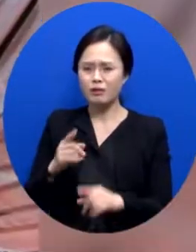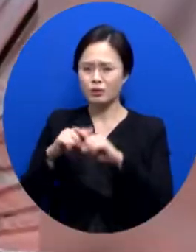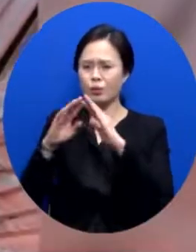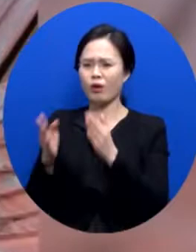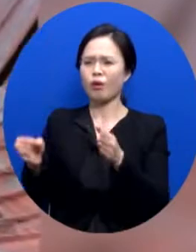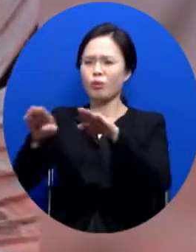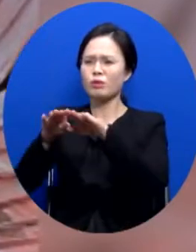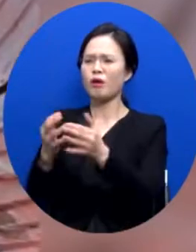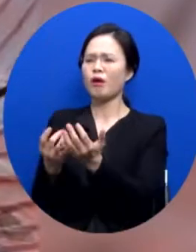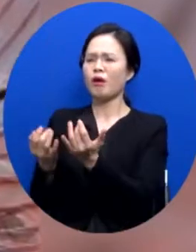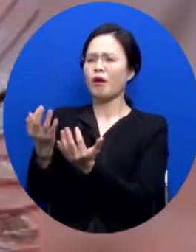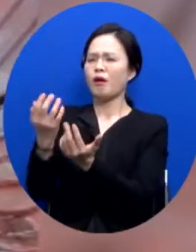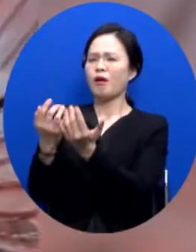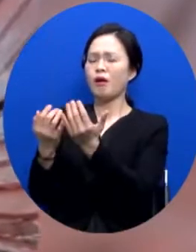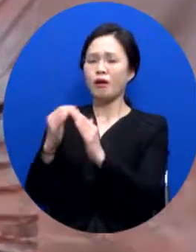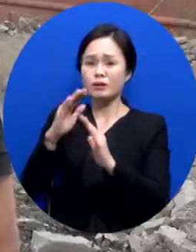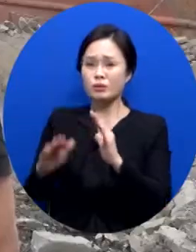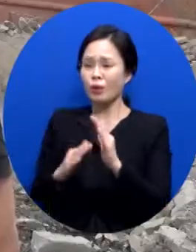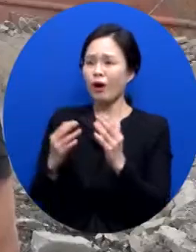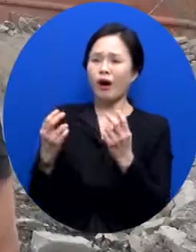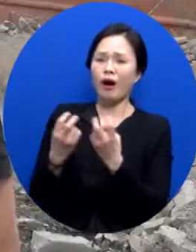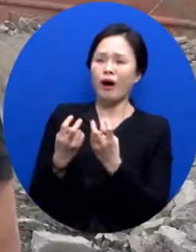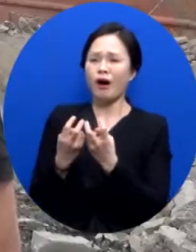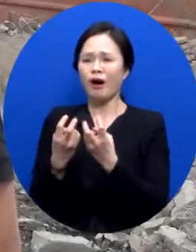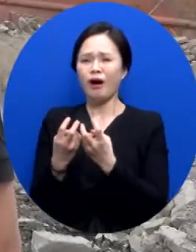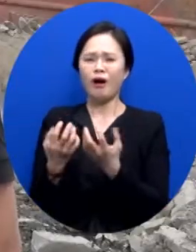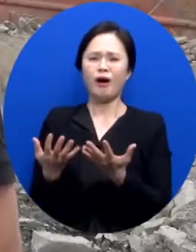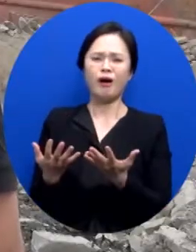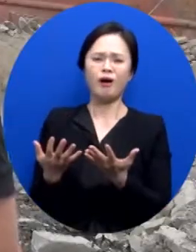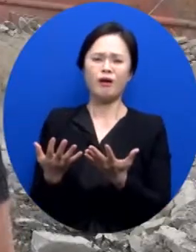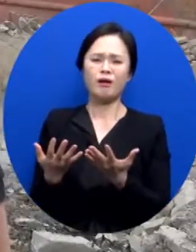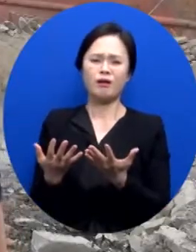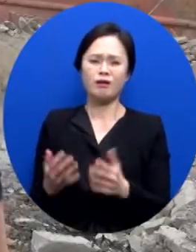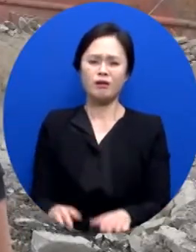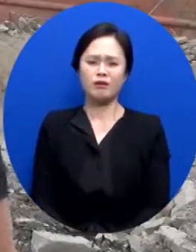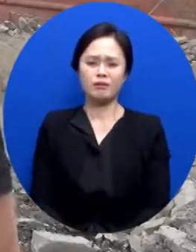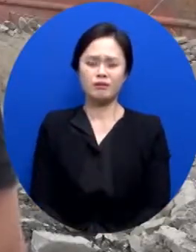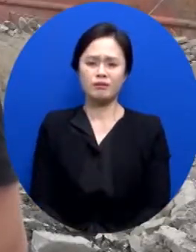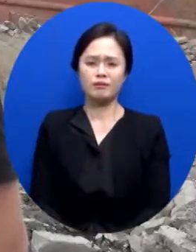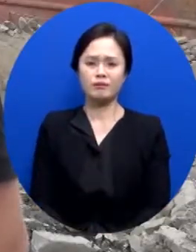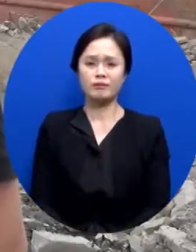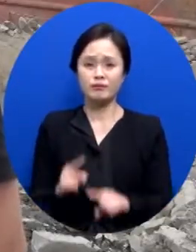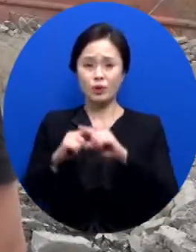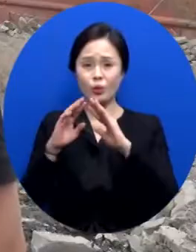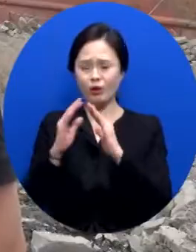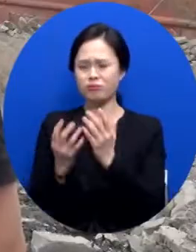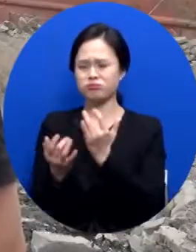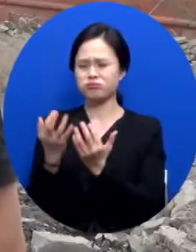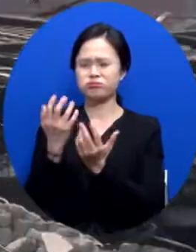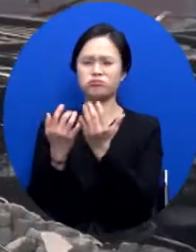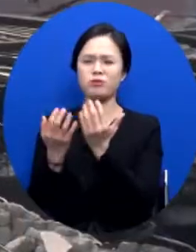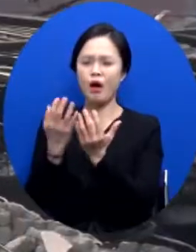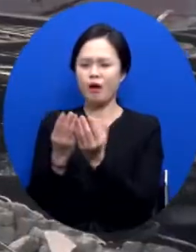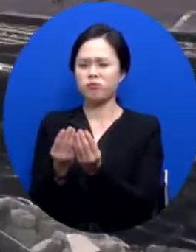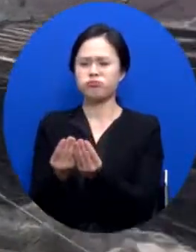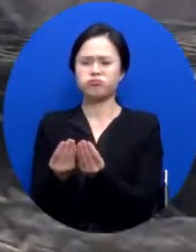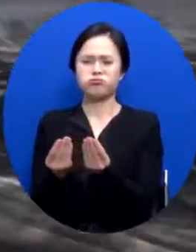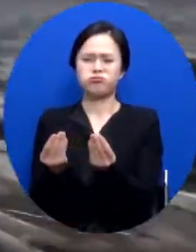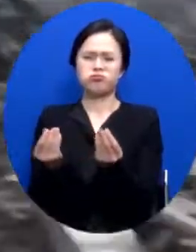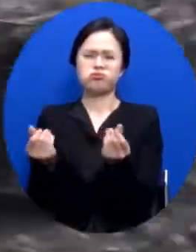교회를 바라 봐야만 했습니다 얘는 완전히 전소되어 이렇게 한 애들만 남아 있습니다